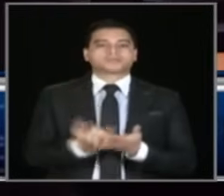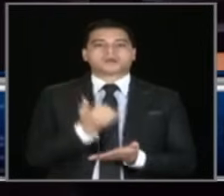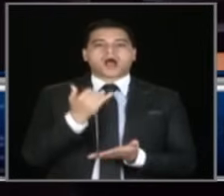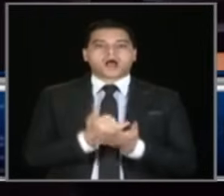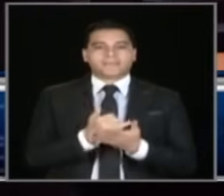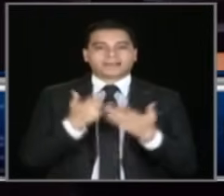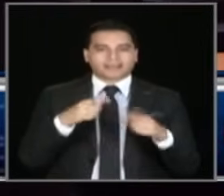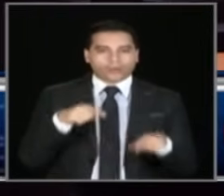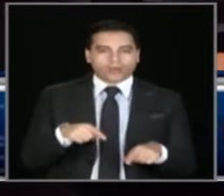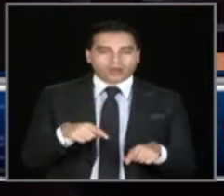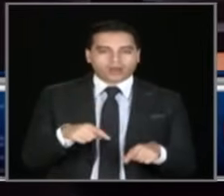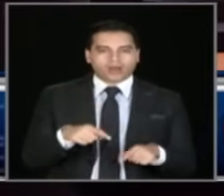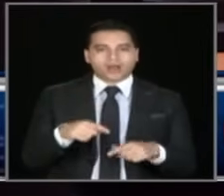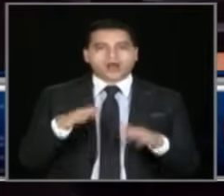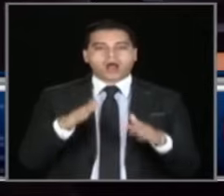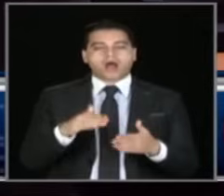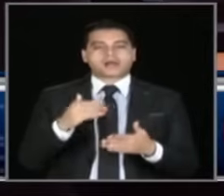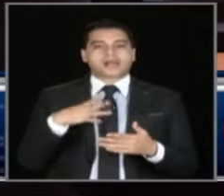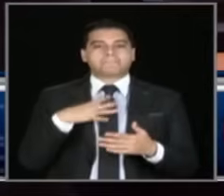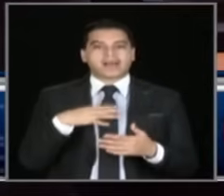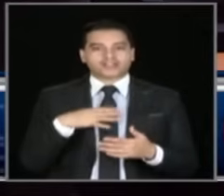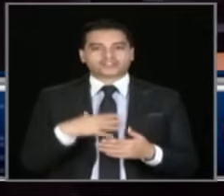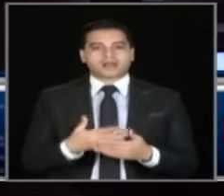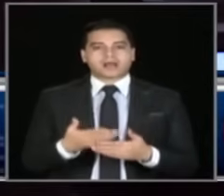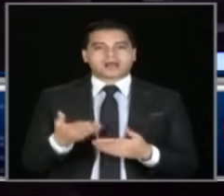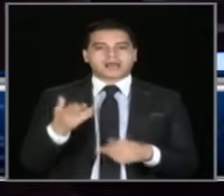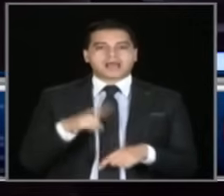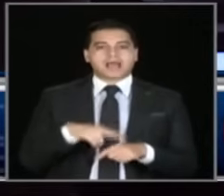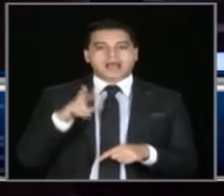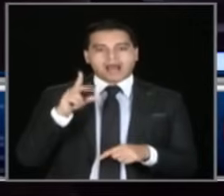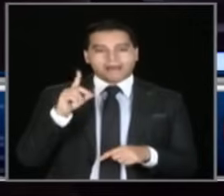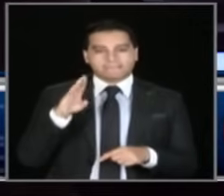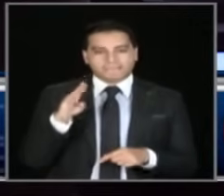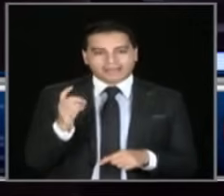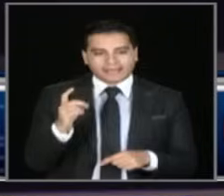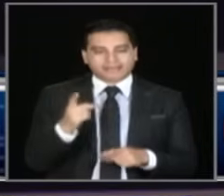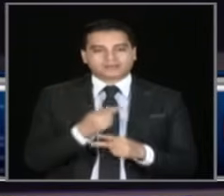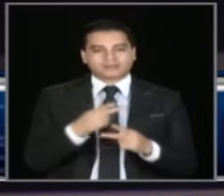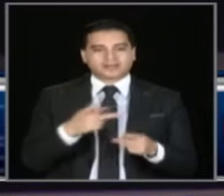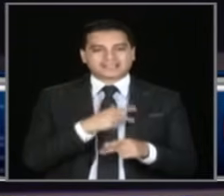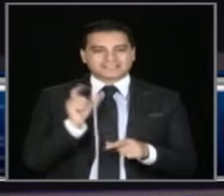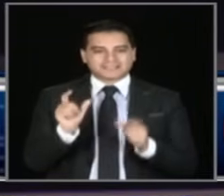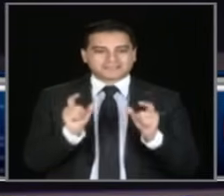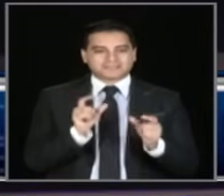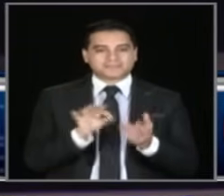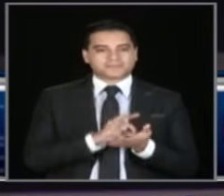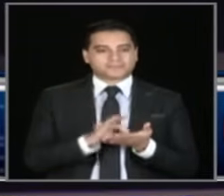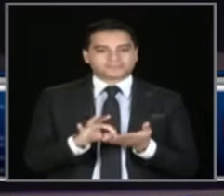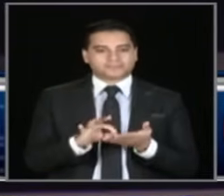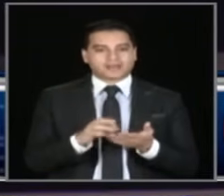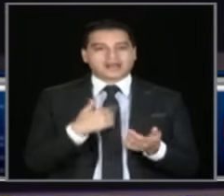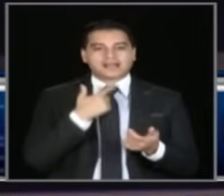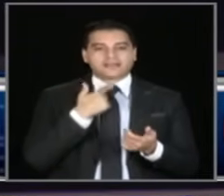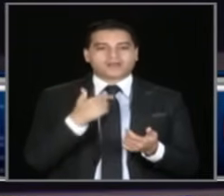حضرة صاحب المعالي، الباشا، البك. أنا الحقيقة كان نفسي في حضرة